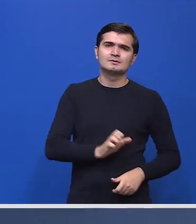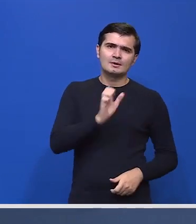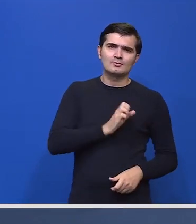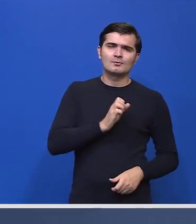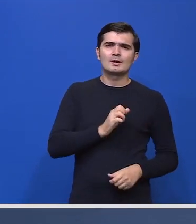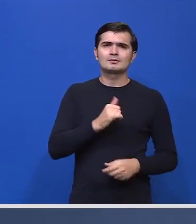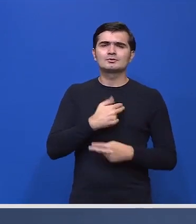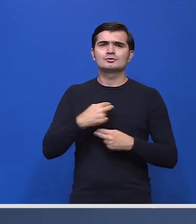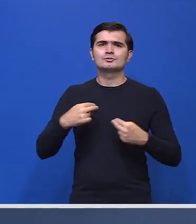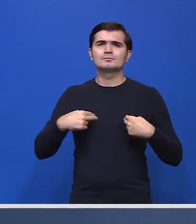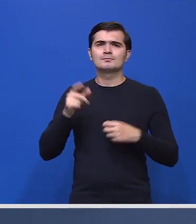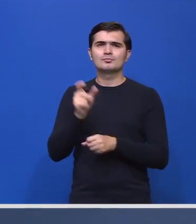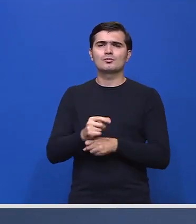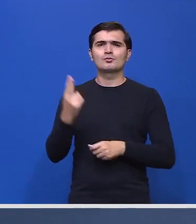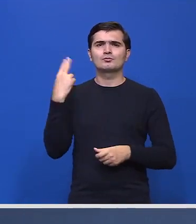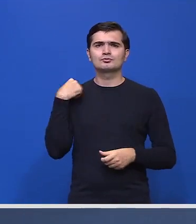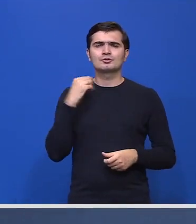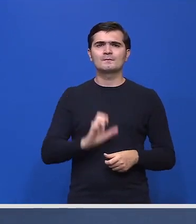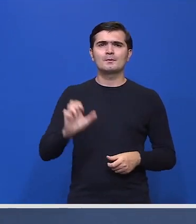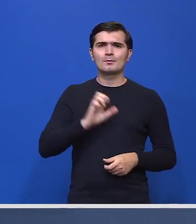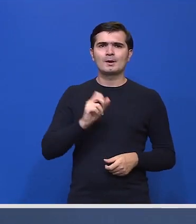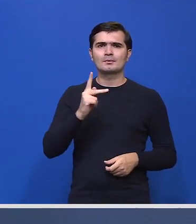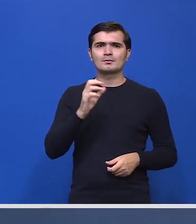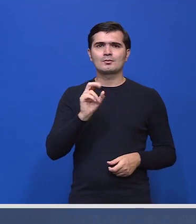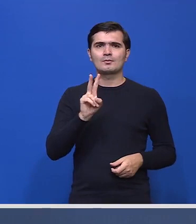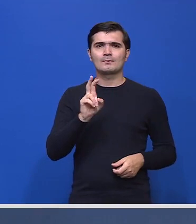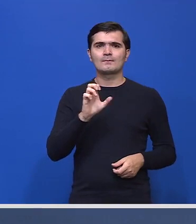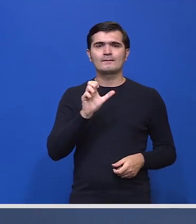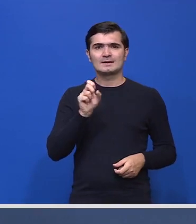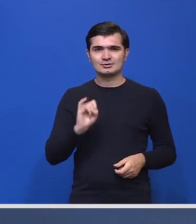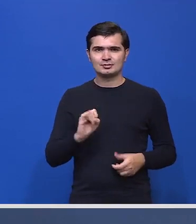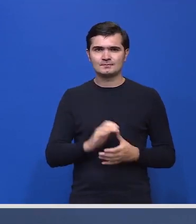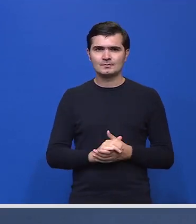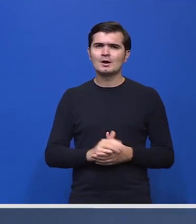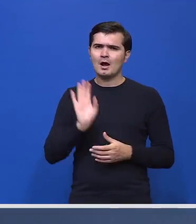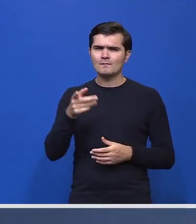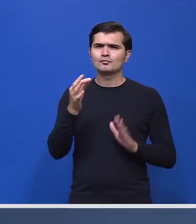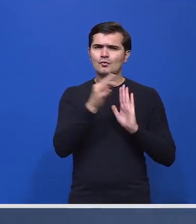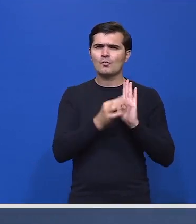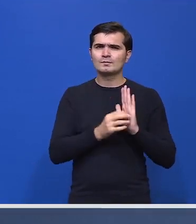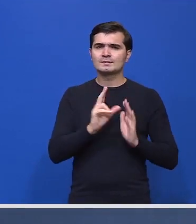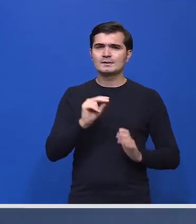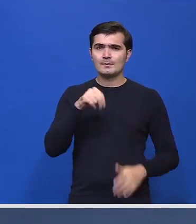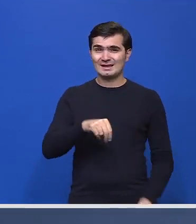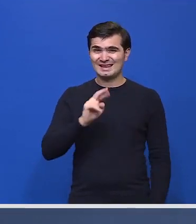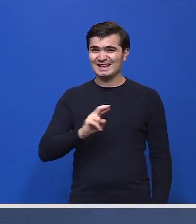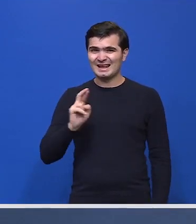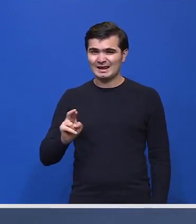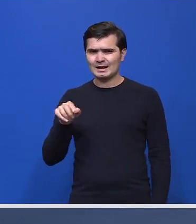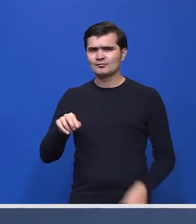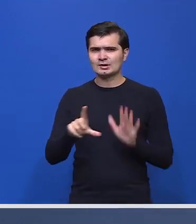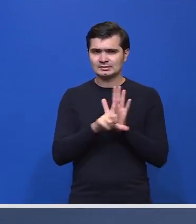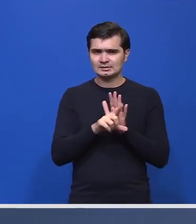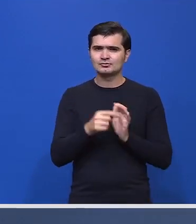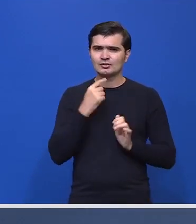partea procurorului șef european, Laura Codruța-Chioveși. A fost și condiție în PNRR această lege.